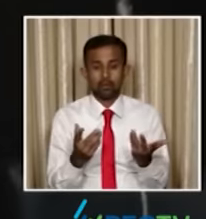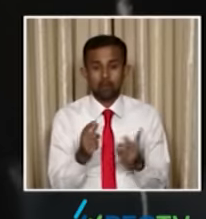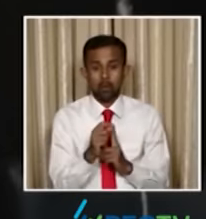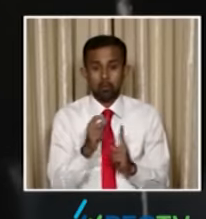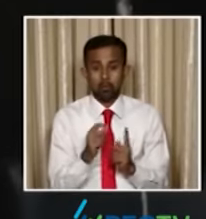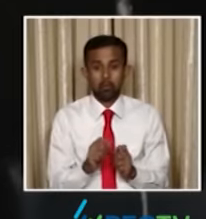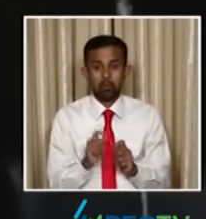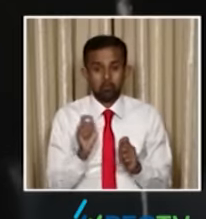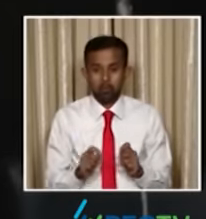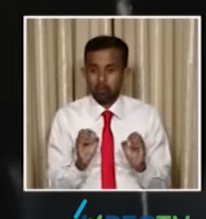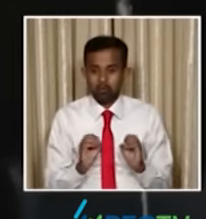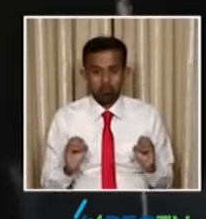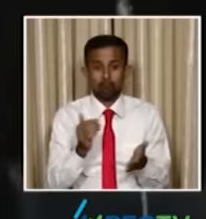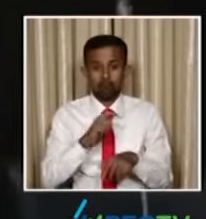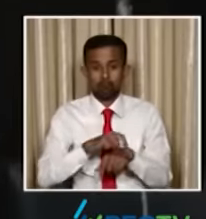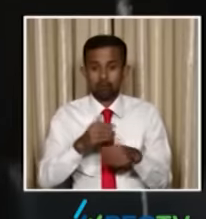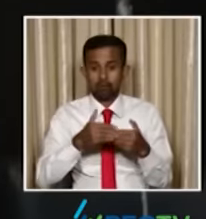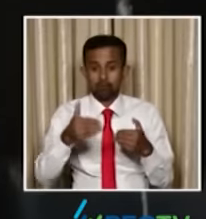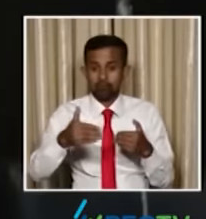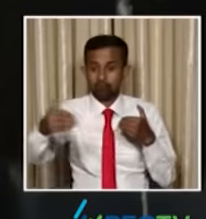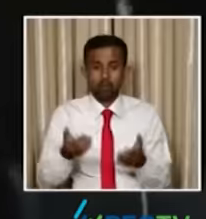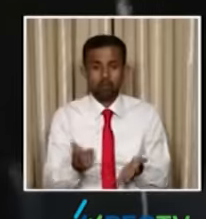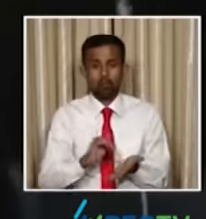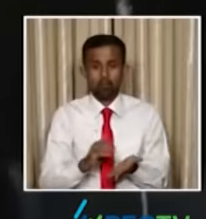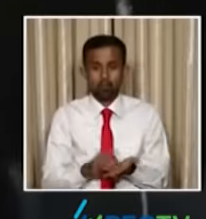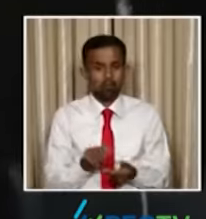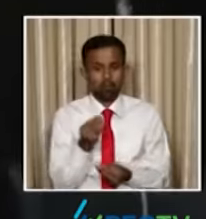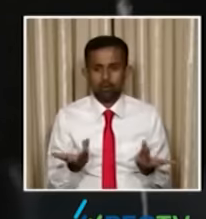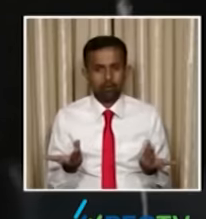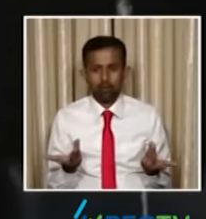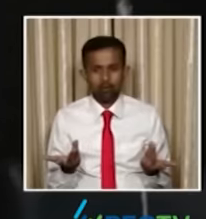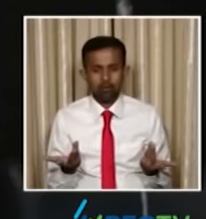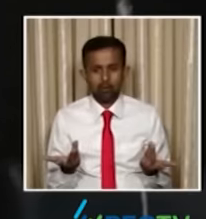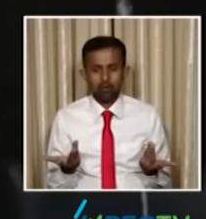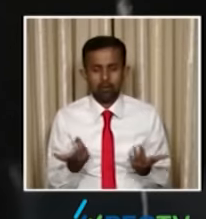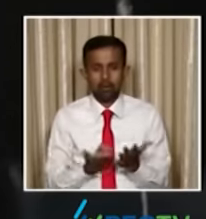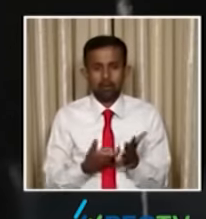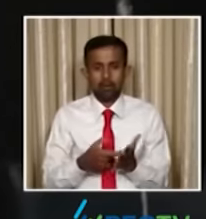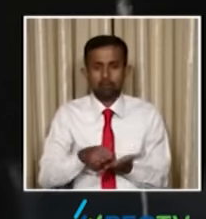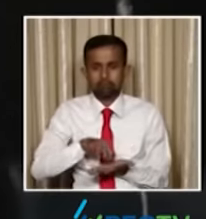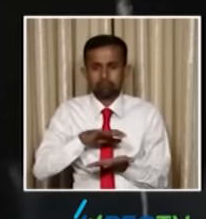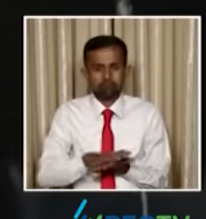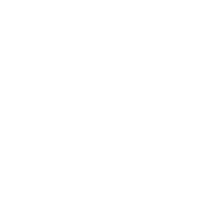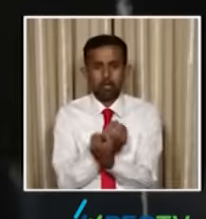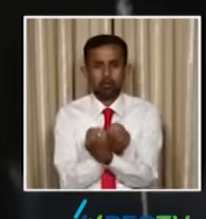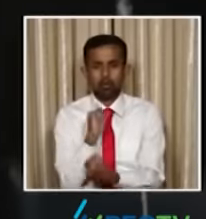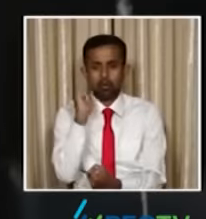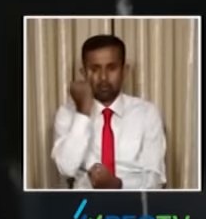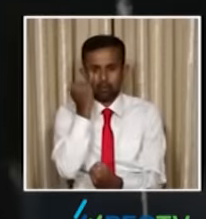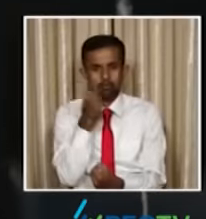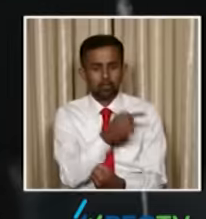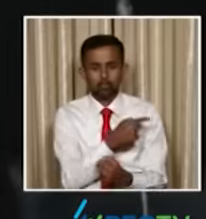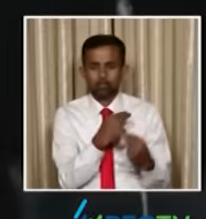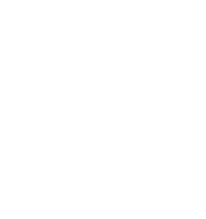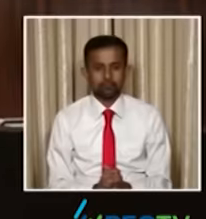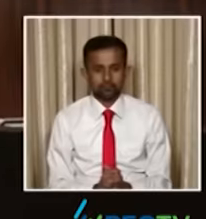සභාව අනුමත නොකරන ලද සේවා දිගුවක් තවදුරටත් දෙන්න පුළුවන් වෙන්නේ කොහොමද? ඒ නිසා නීත්‍යානුකූල නොවන පොලිස්පතිවරේ මේ ධූරයේ